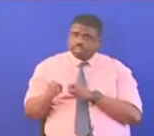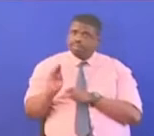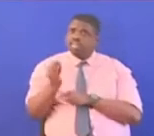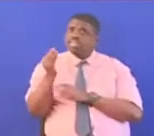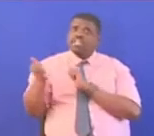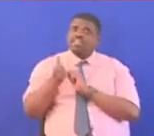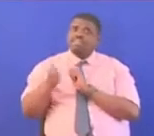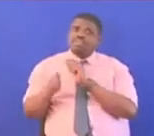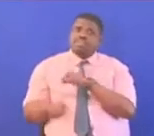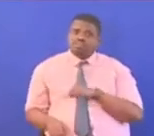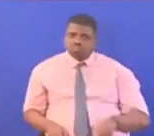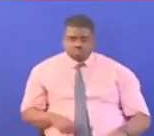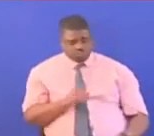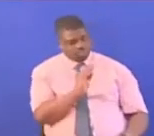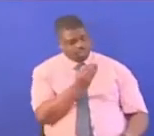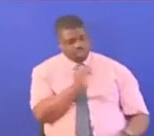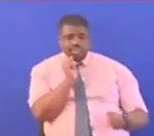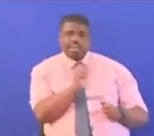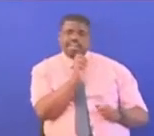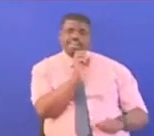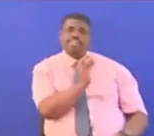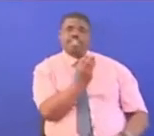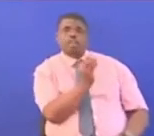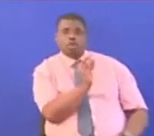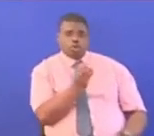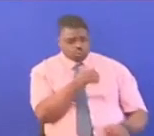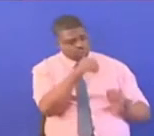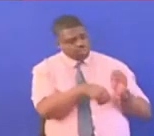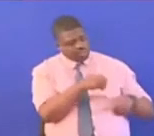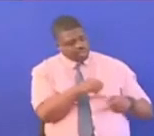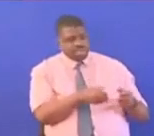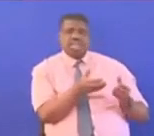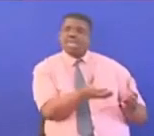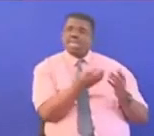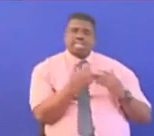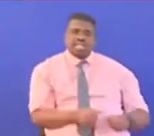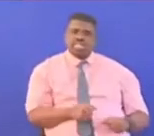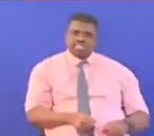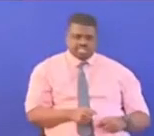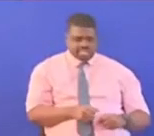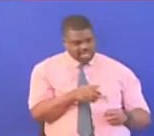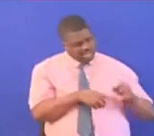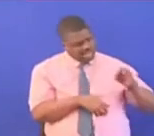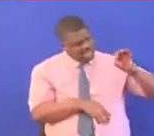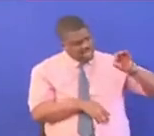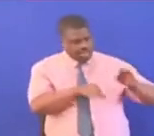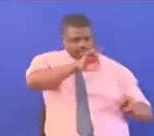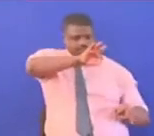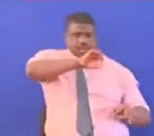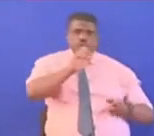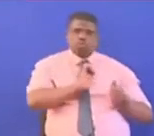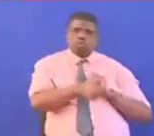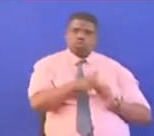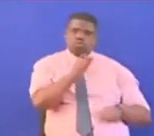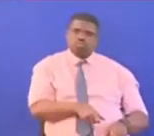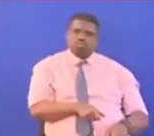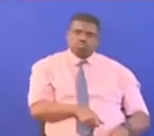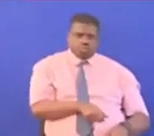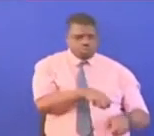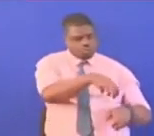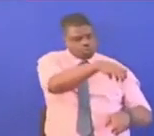vito. Yale madini ya vito uchimbaji wake hauhitaji matumizi ya kemikali. Ni kuruhusu mtu anakwenda na